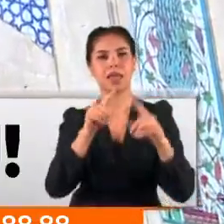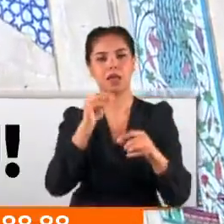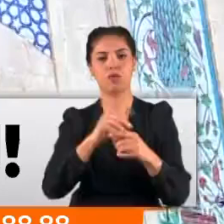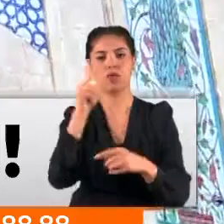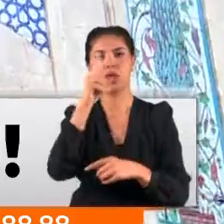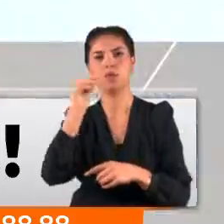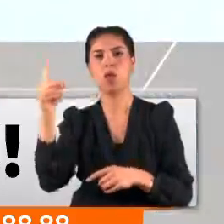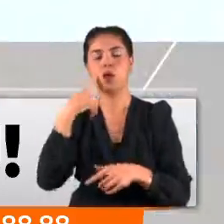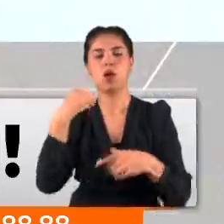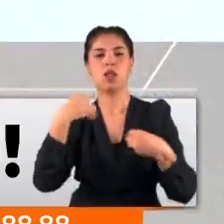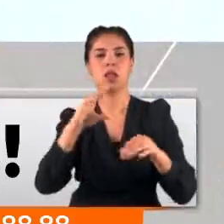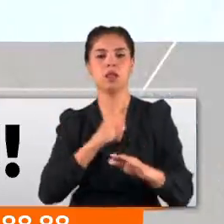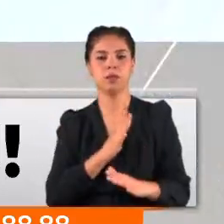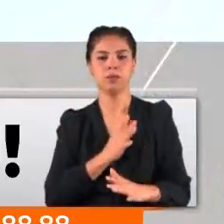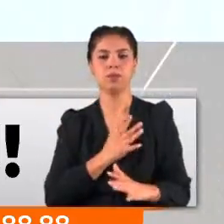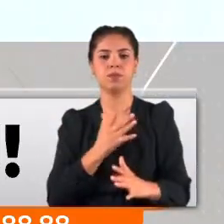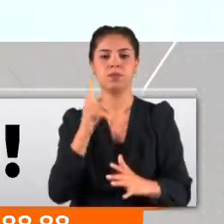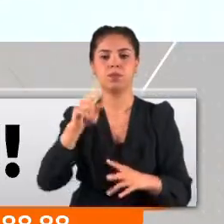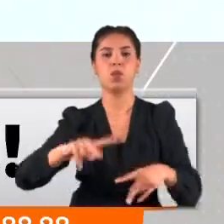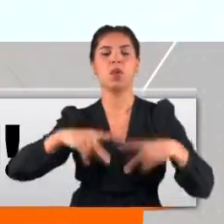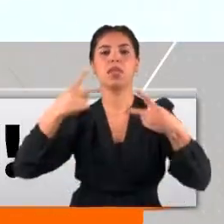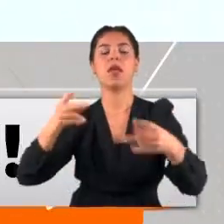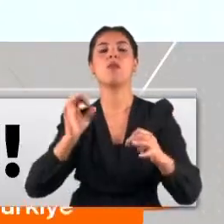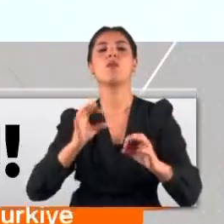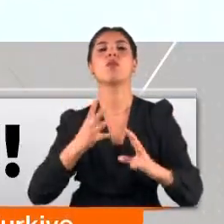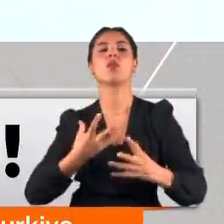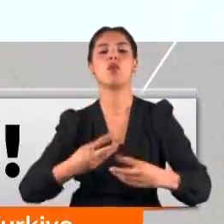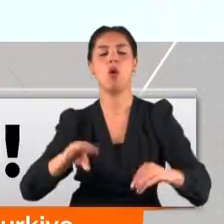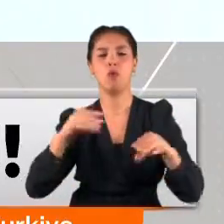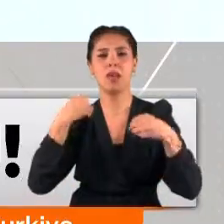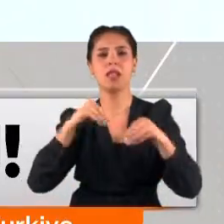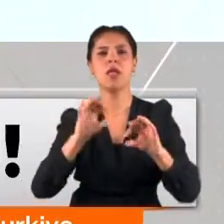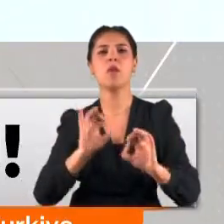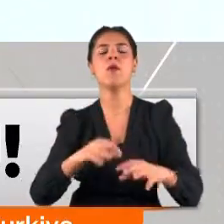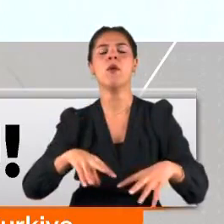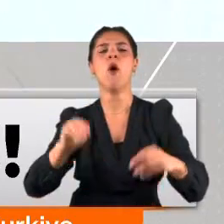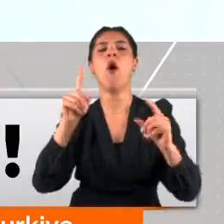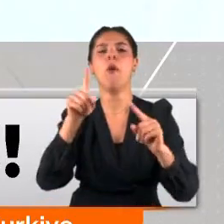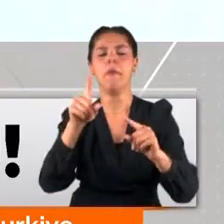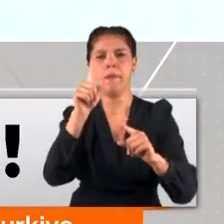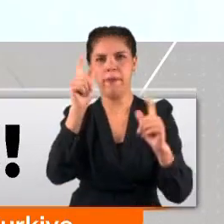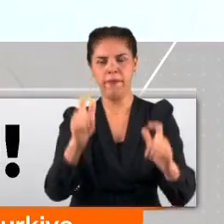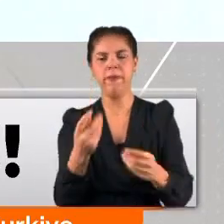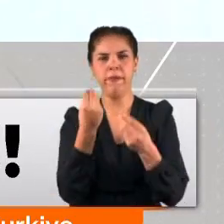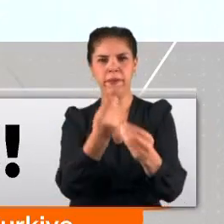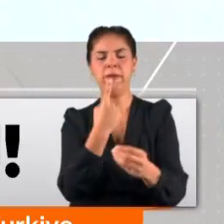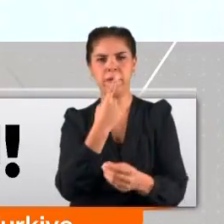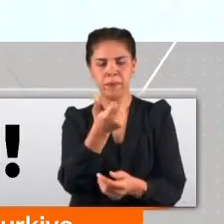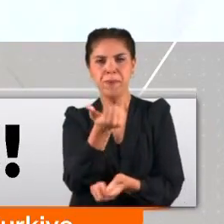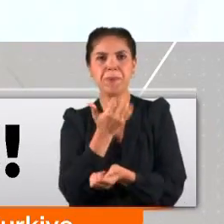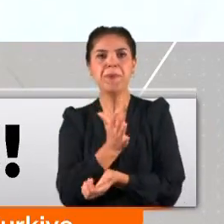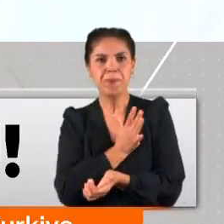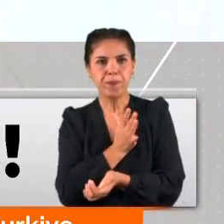kadar satışa sunuluyor gerçekten devletmeleri mümkün olmayan satışı mümkün olmayan bir yeri size vereceğiz diye para